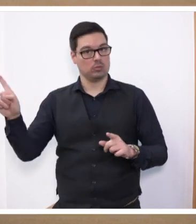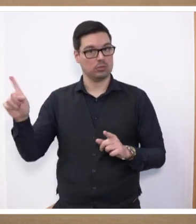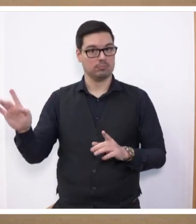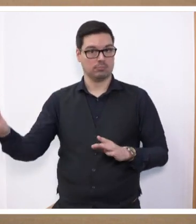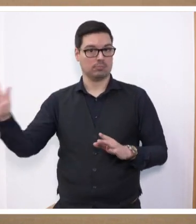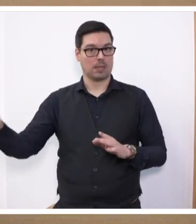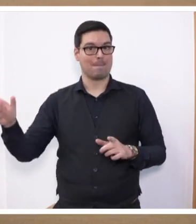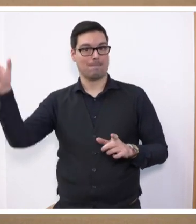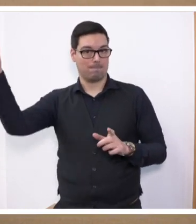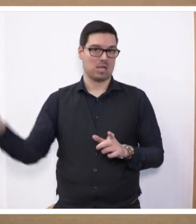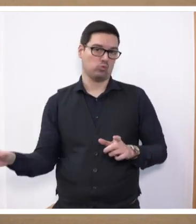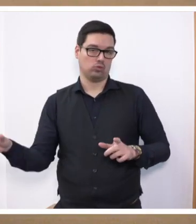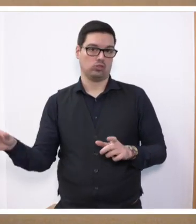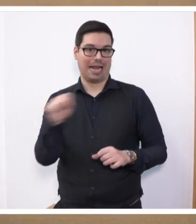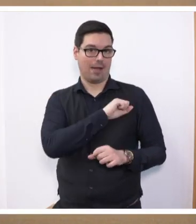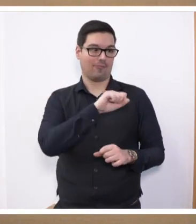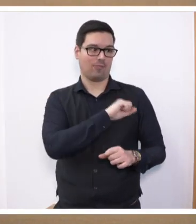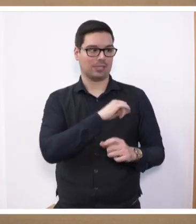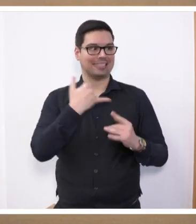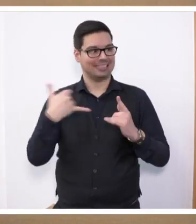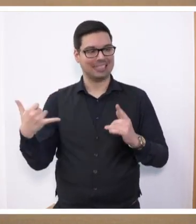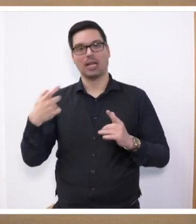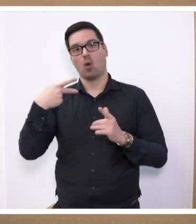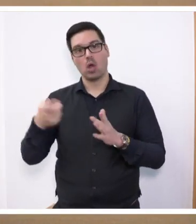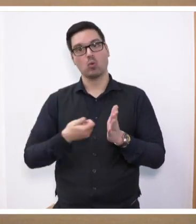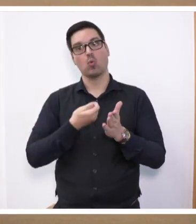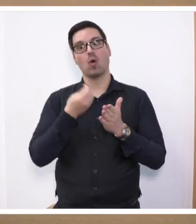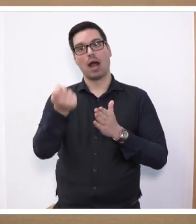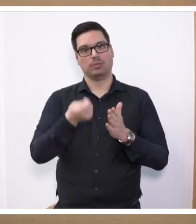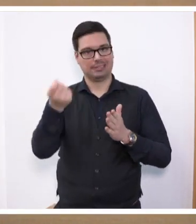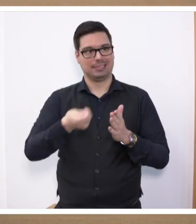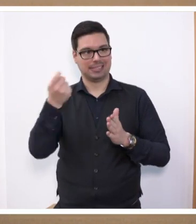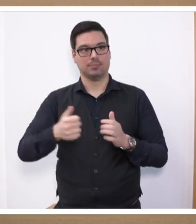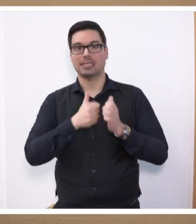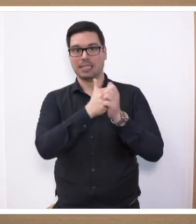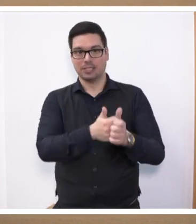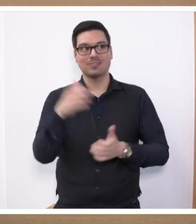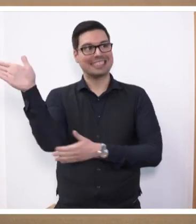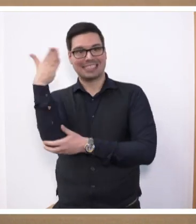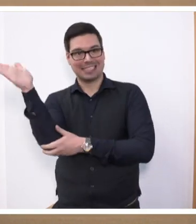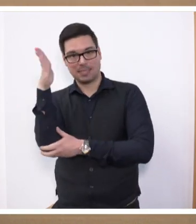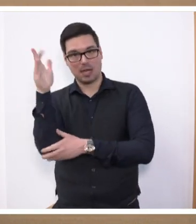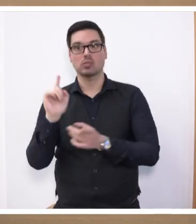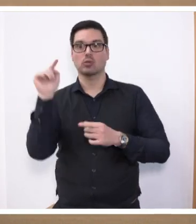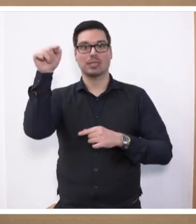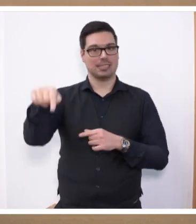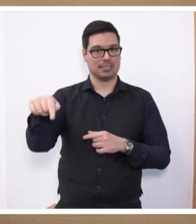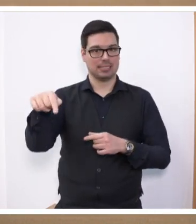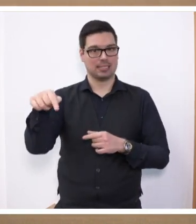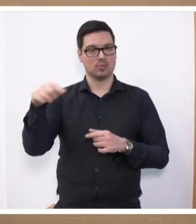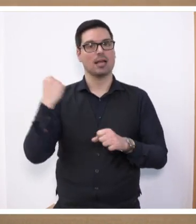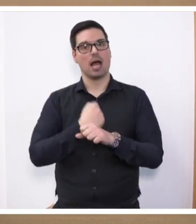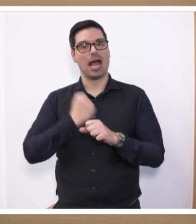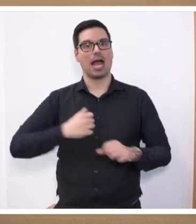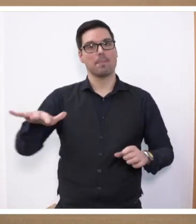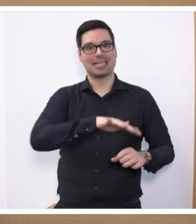großartiger persönlicher Erfolg. Jeder ausgegebene Euro hilft zum einen dem Klima und darüber hinaus auch noch den